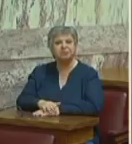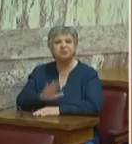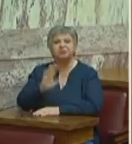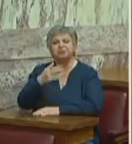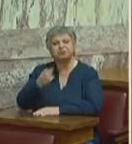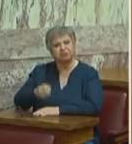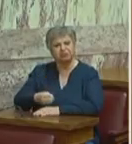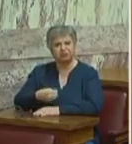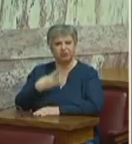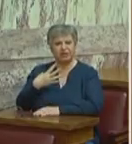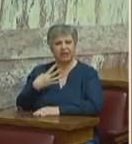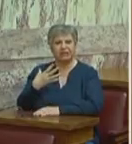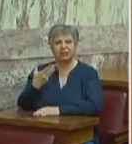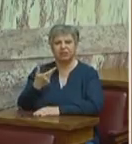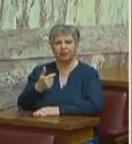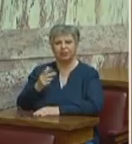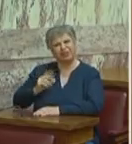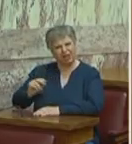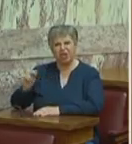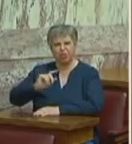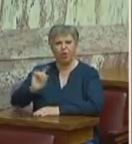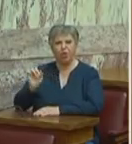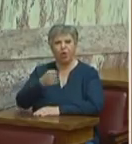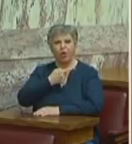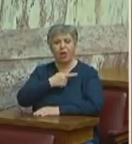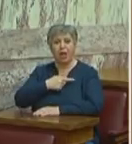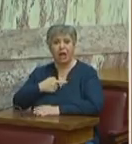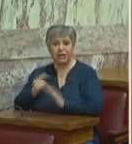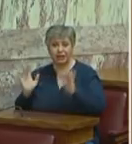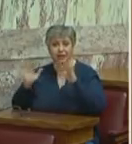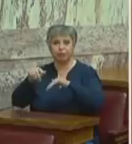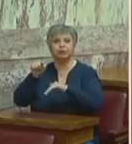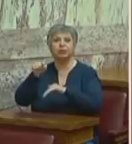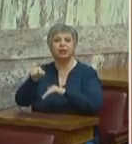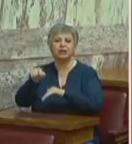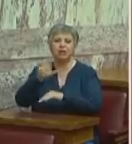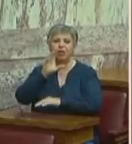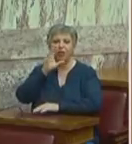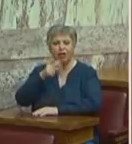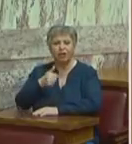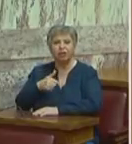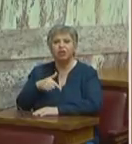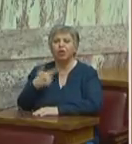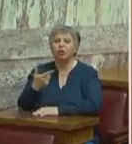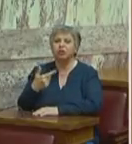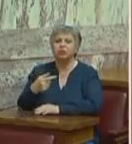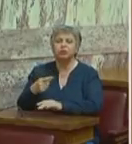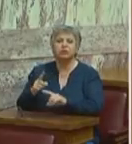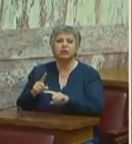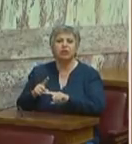όσους συμμετείχαν, πιστεύω, σε αυτή τη Σύνοδο, ότι η χώρα όχι μόνο ανακτά την αυτοπεποίθησή